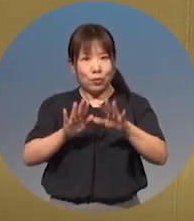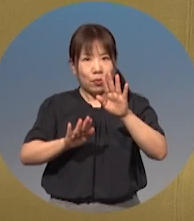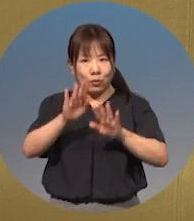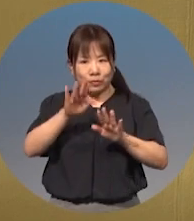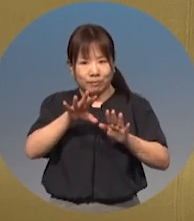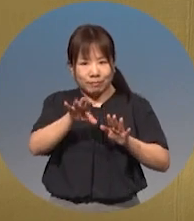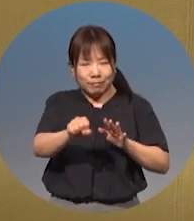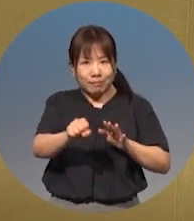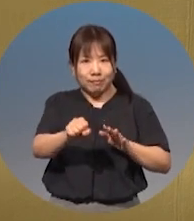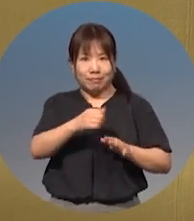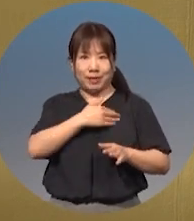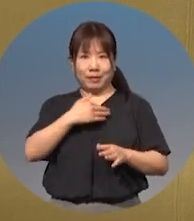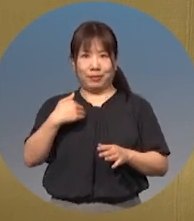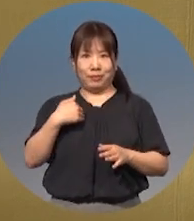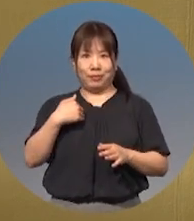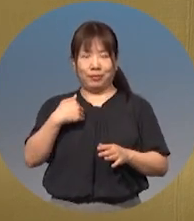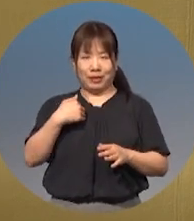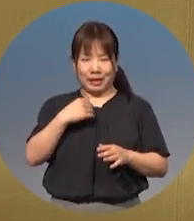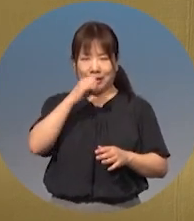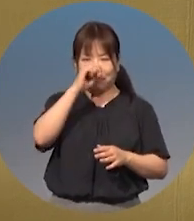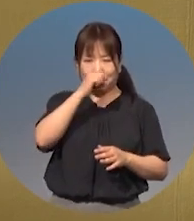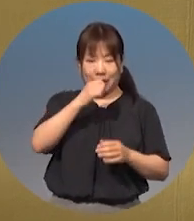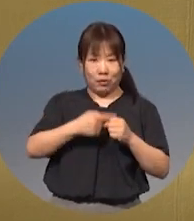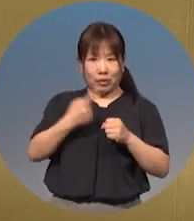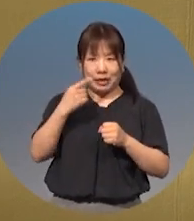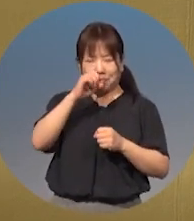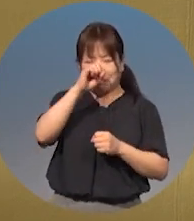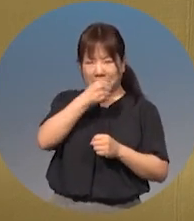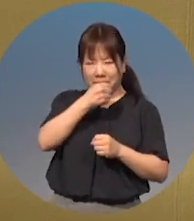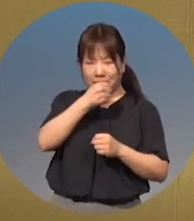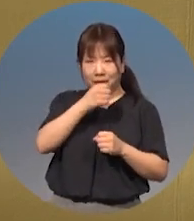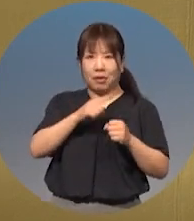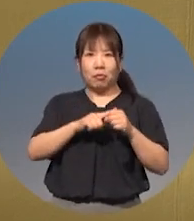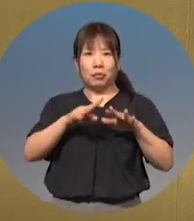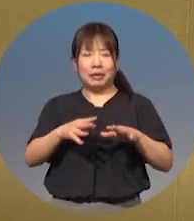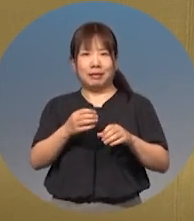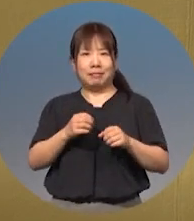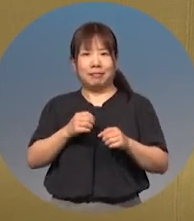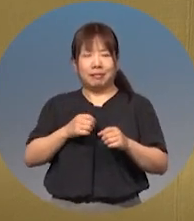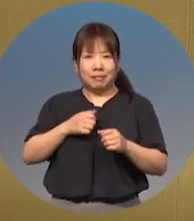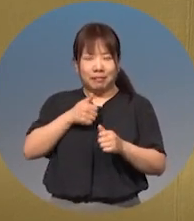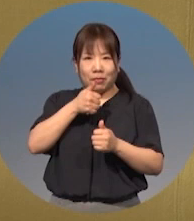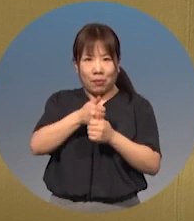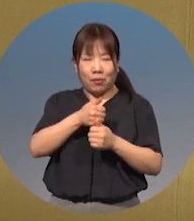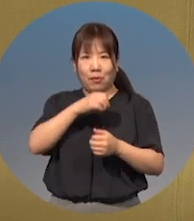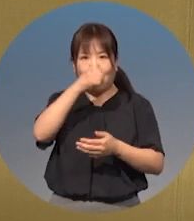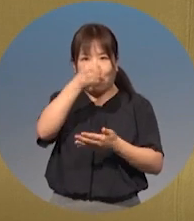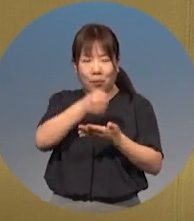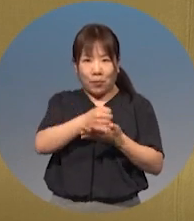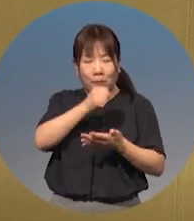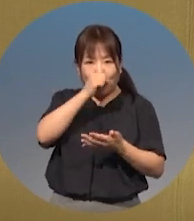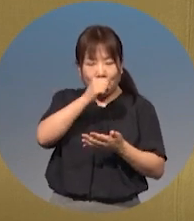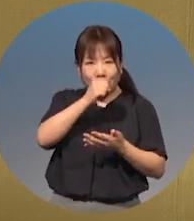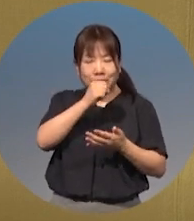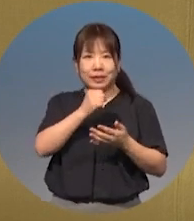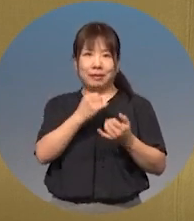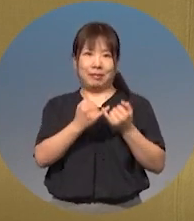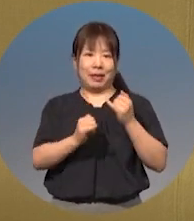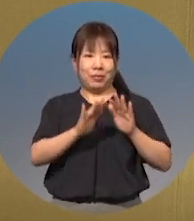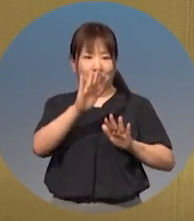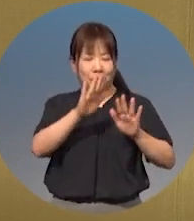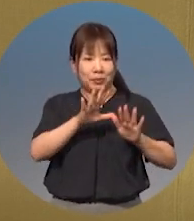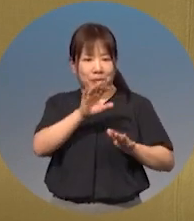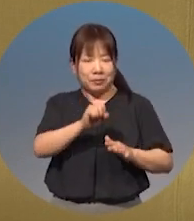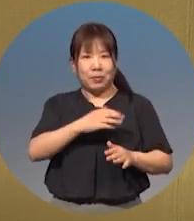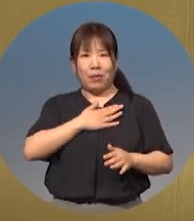こう失敗と挑戦が繰り返されてるっていうのはあの経験者の子にはやっぱそういう姿見られたしで今回